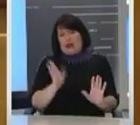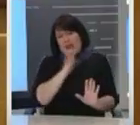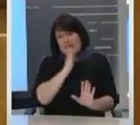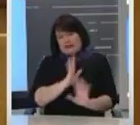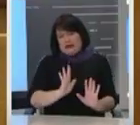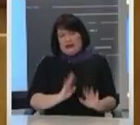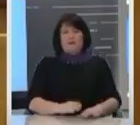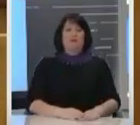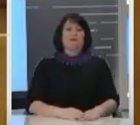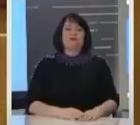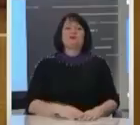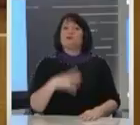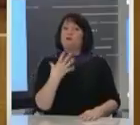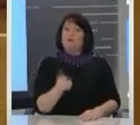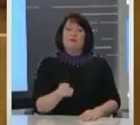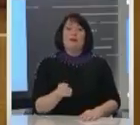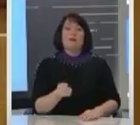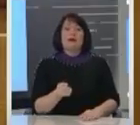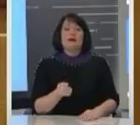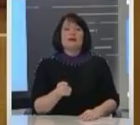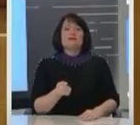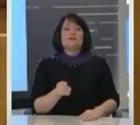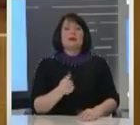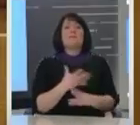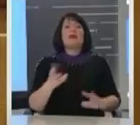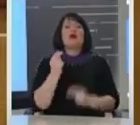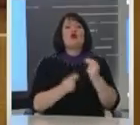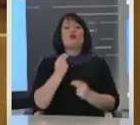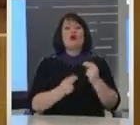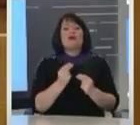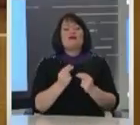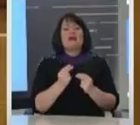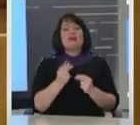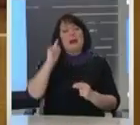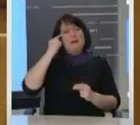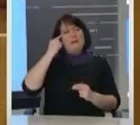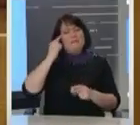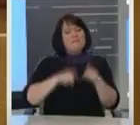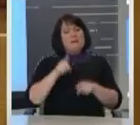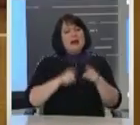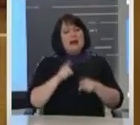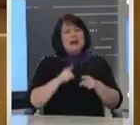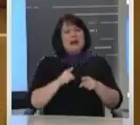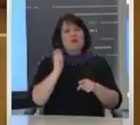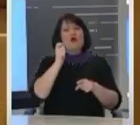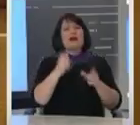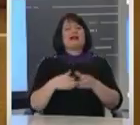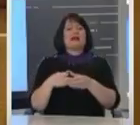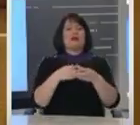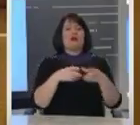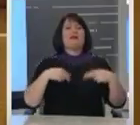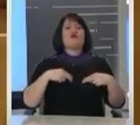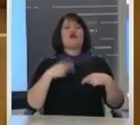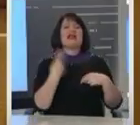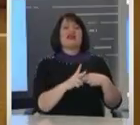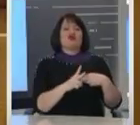Υπάρχει όμως, κυρίες και κύριοι, μεγάλο πρόβλημα με τα μικροκομματικά παιχνίδια των υπουργών σας